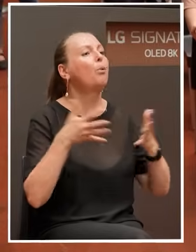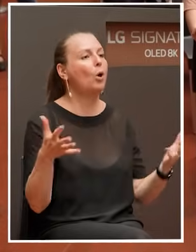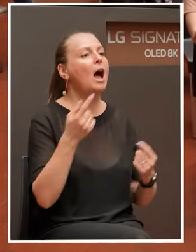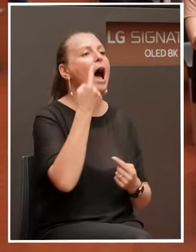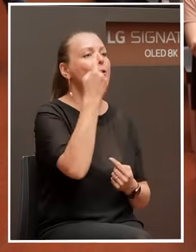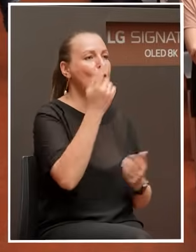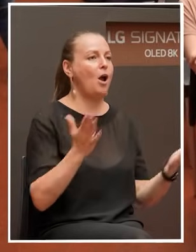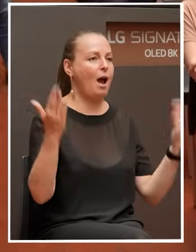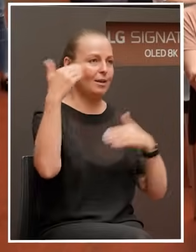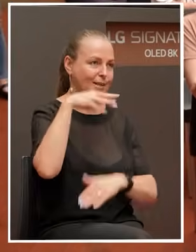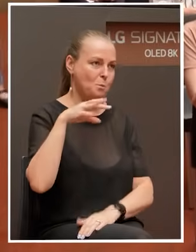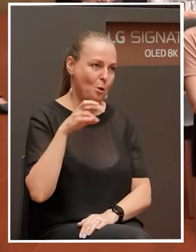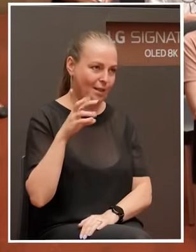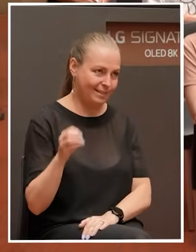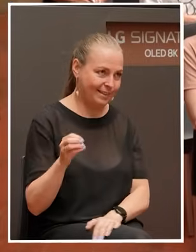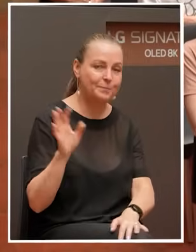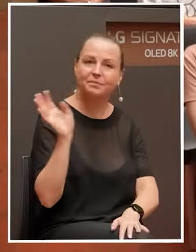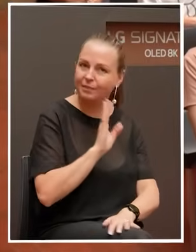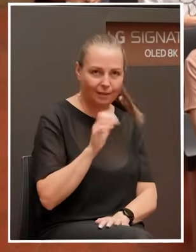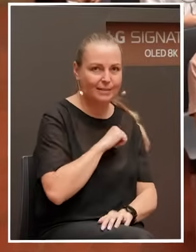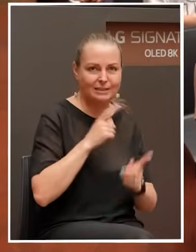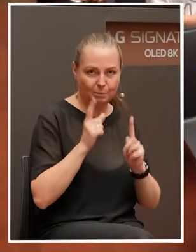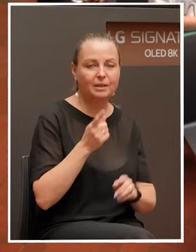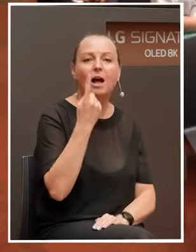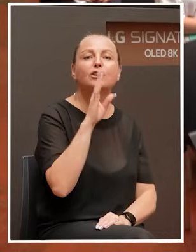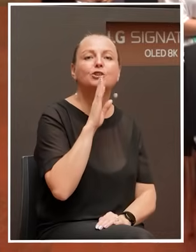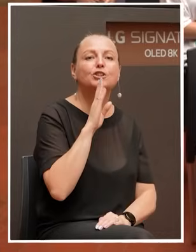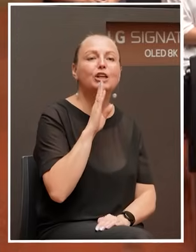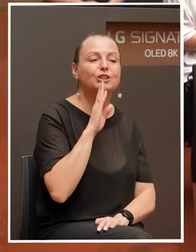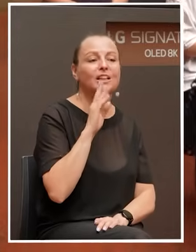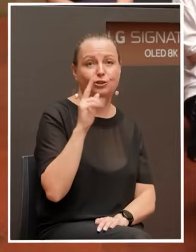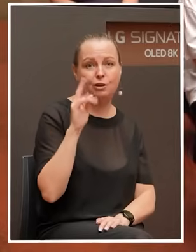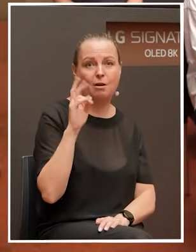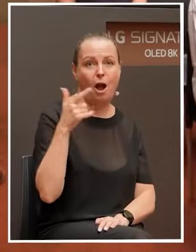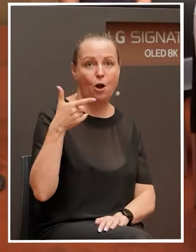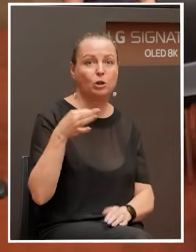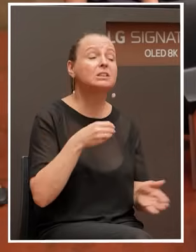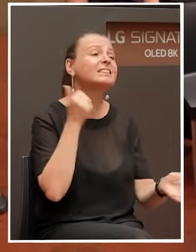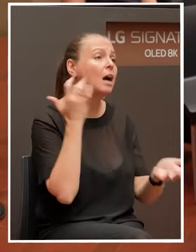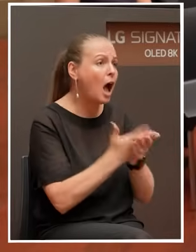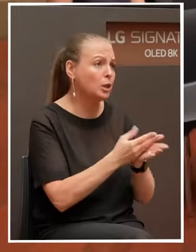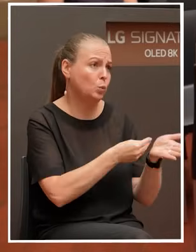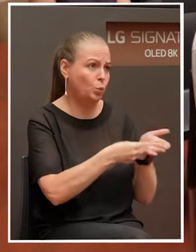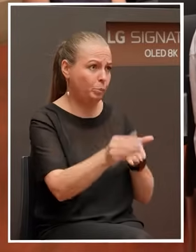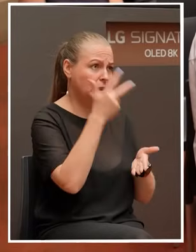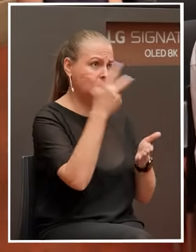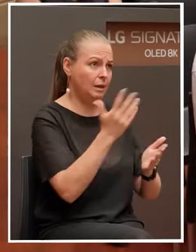Не, на самом деле, одна дама из Чикаго по фамилии Палмер купила, по-моему, сразу 3.